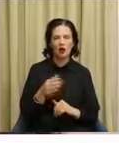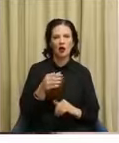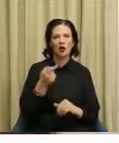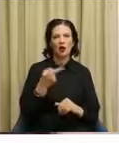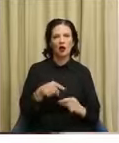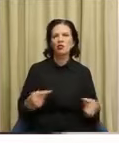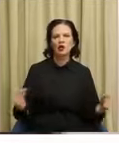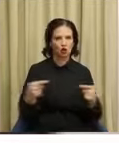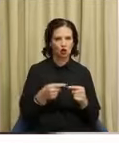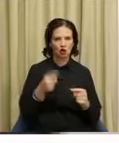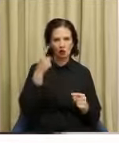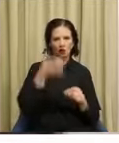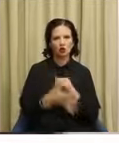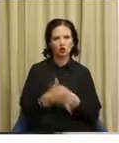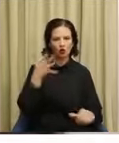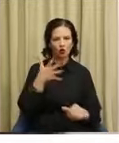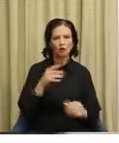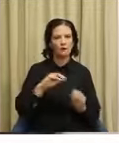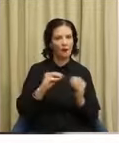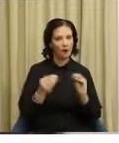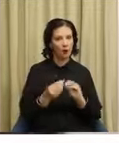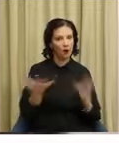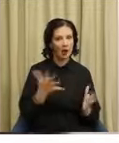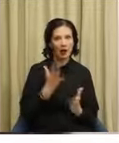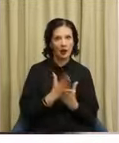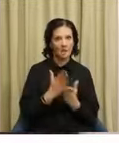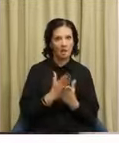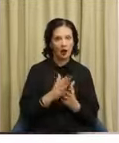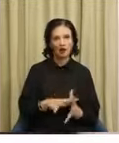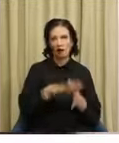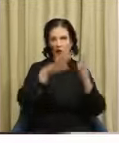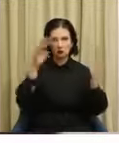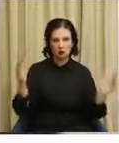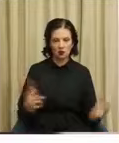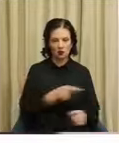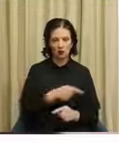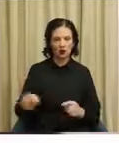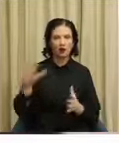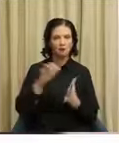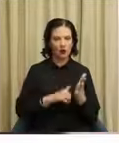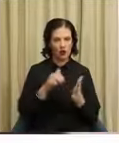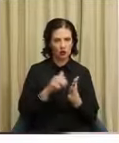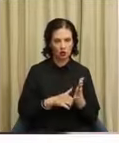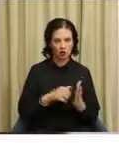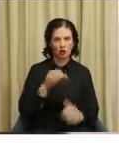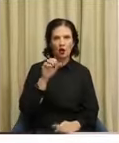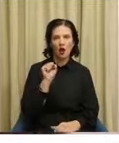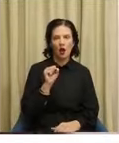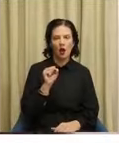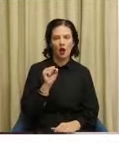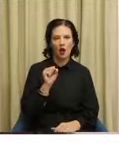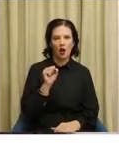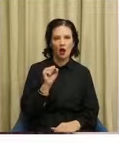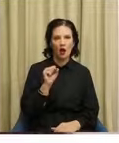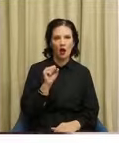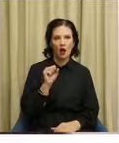це чітка, зрозуміла проблема, яка має цілий ряд причин.